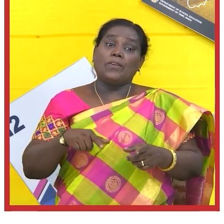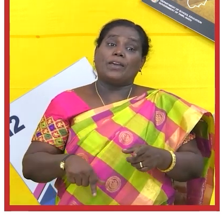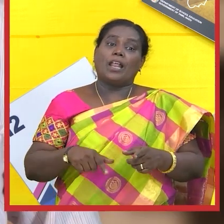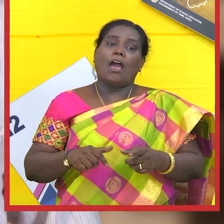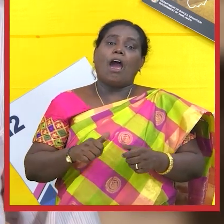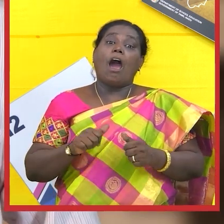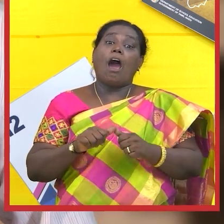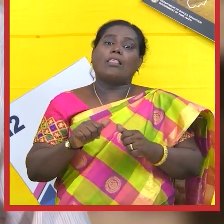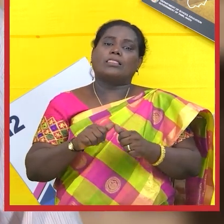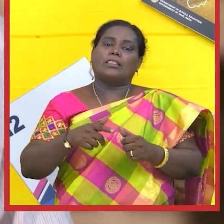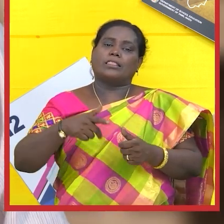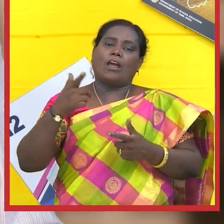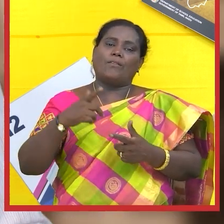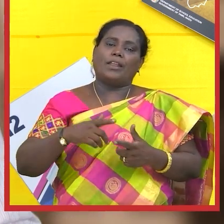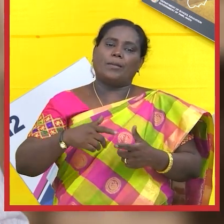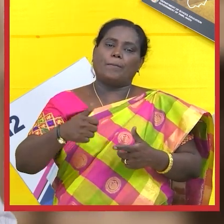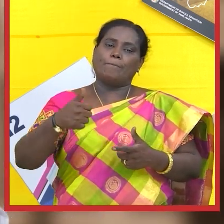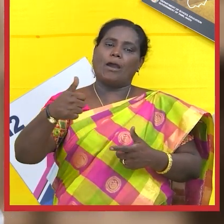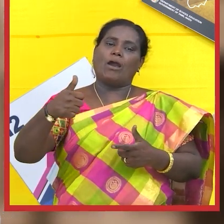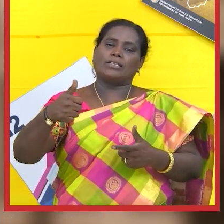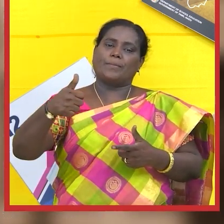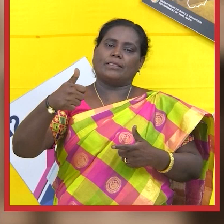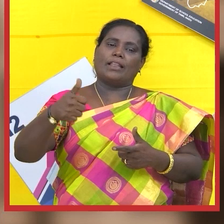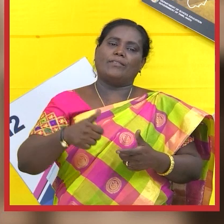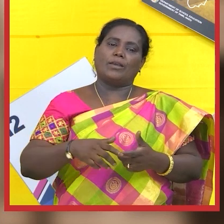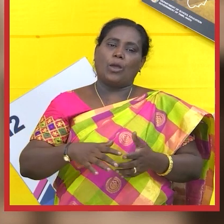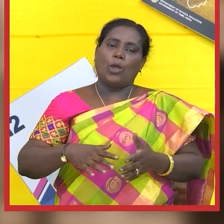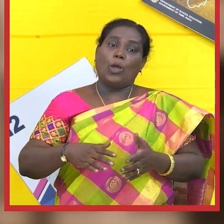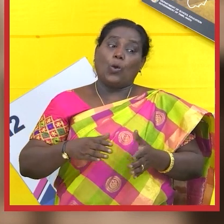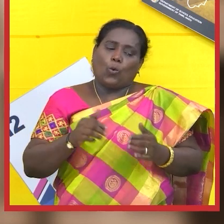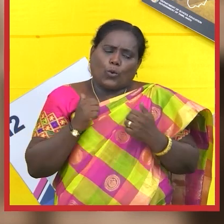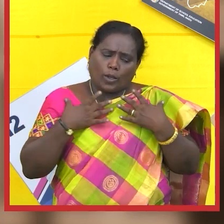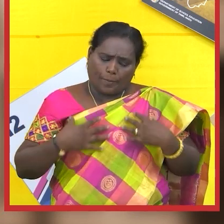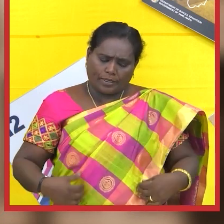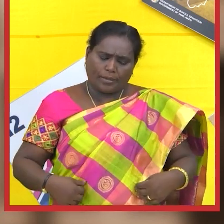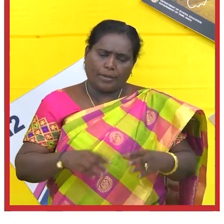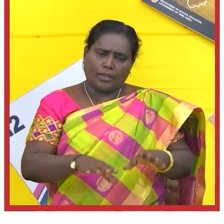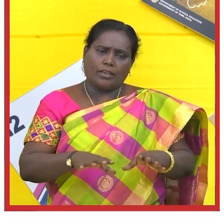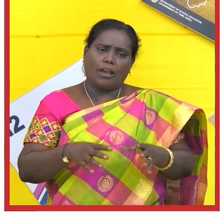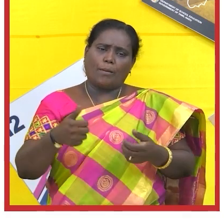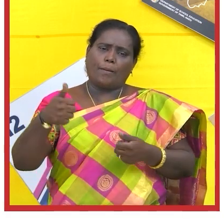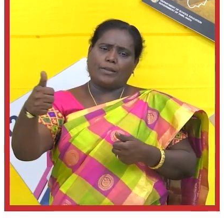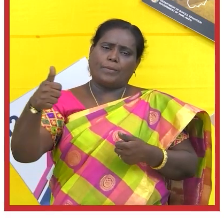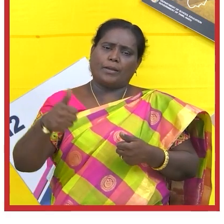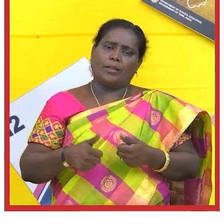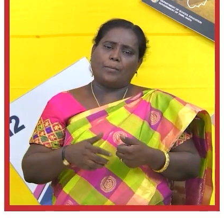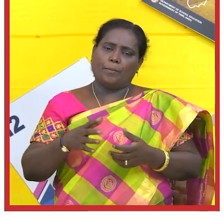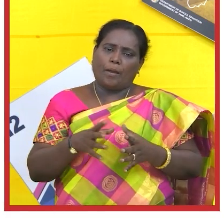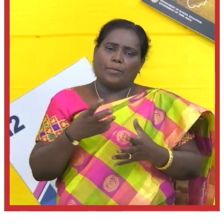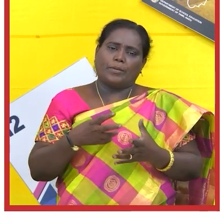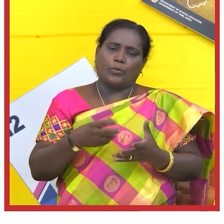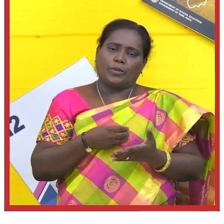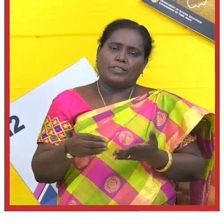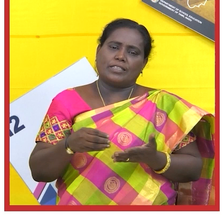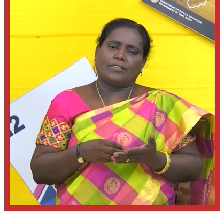ஒரு அமைப்பை உருவாக்கி ஒடுக்கப்பட்ட மக்களினுடைய முன்னேற்றத்திற்காக பாடுபட்டவர். அது மட்டுமல்ல, ஒடுக்கப்பட்ட மக்களினுடைய